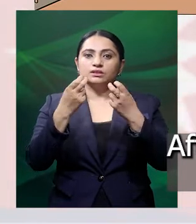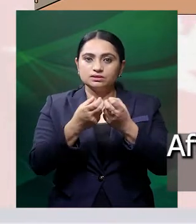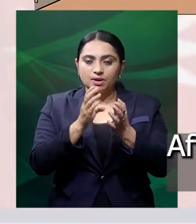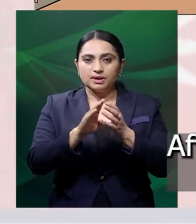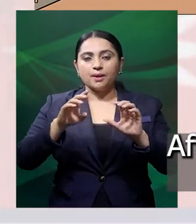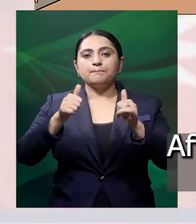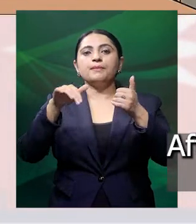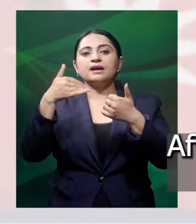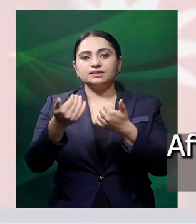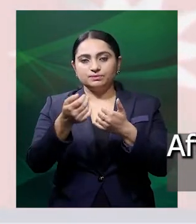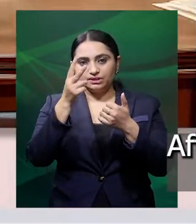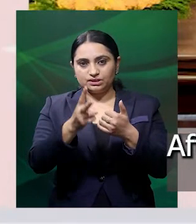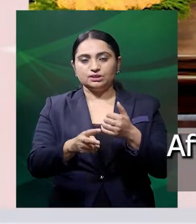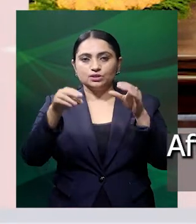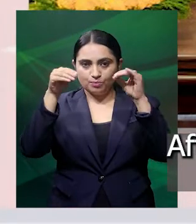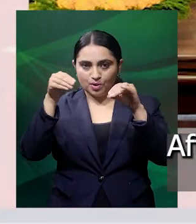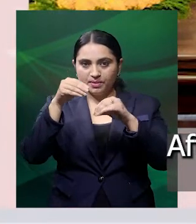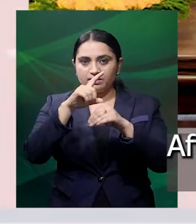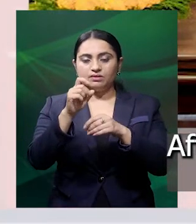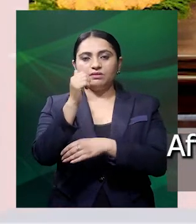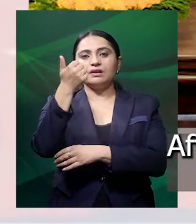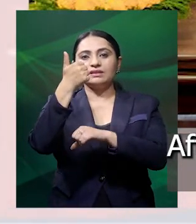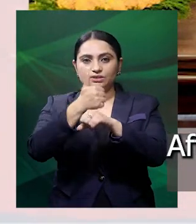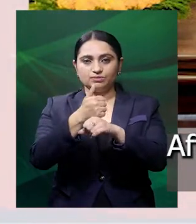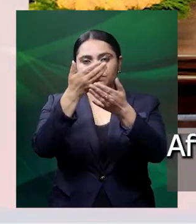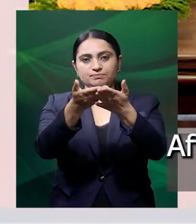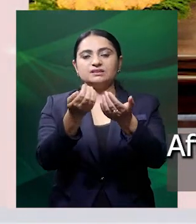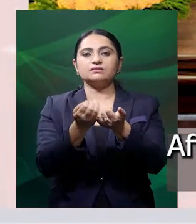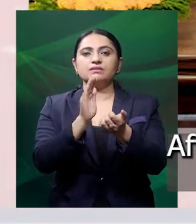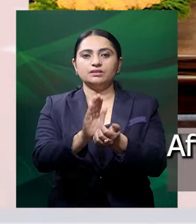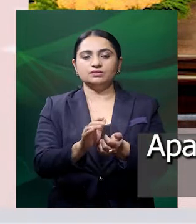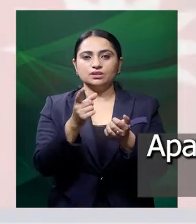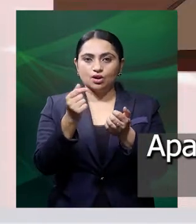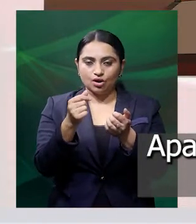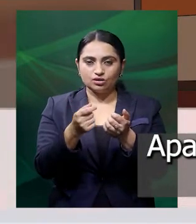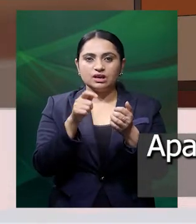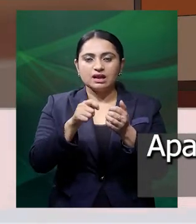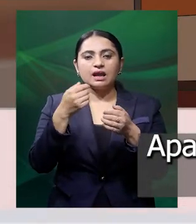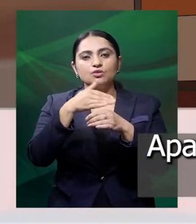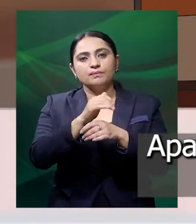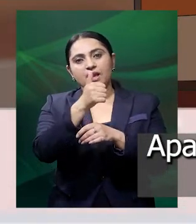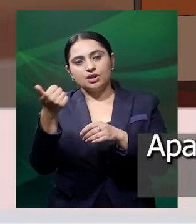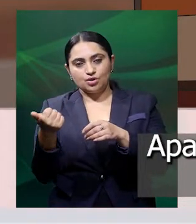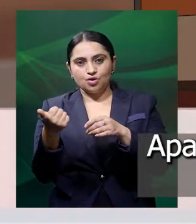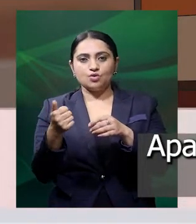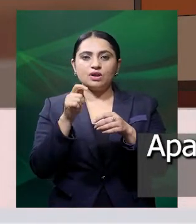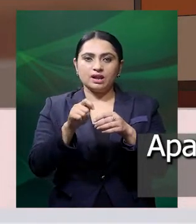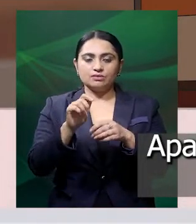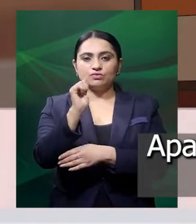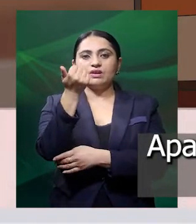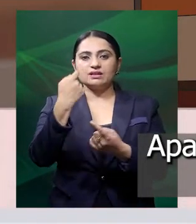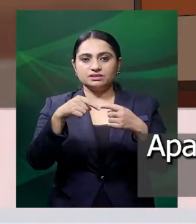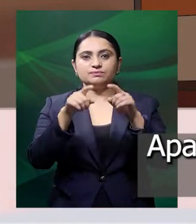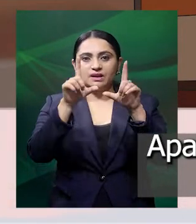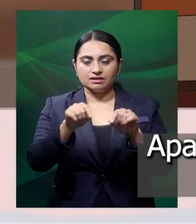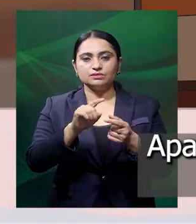सभाबाट पारित भए पश्चात सोको प्रमाणीकरणका लागि राष्ट्रपति समक्ष पेश गरिन्छ। अर्थ विधेयक बाहेक अन्य विधेयक राष्ट्रिय